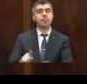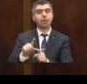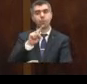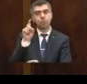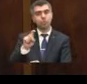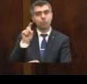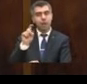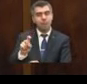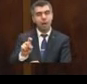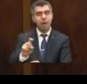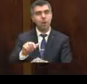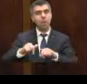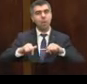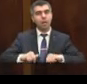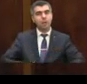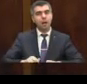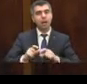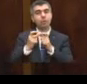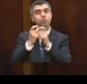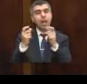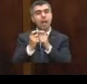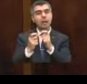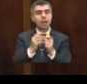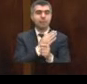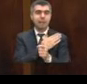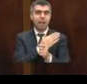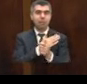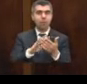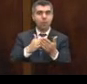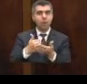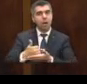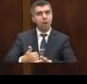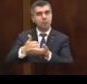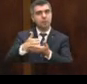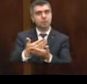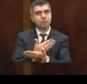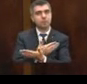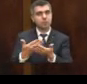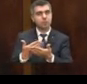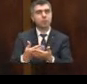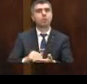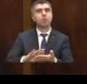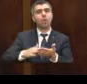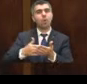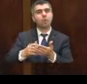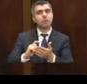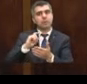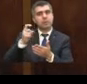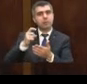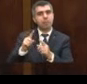الترابية والمؤسسات العمومية لهذه المقاولات مع تعليق التحملات الاجتماعية وتعويض الأجراء وتأجيل